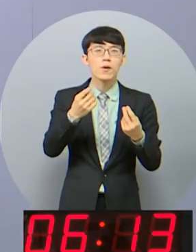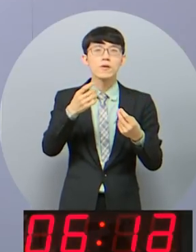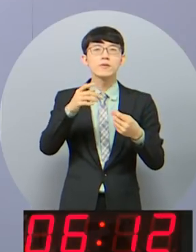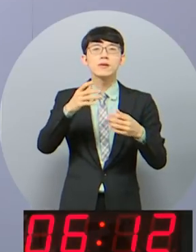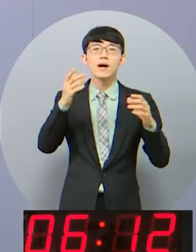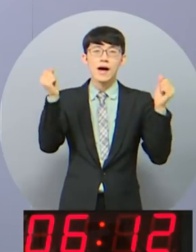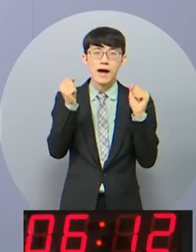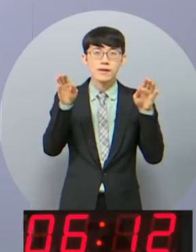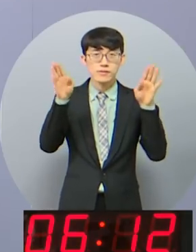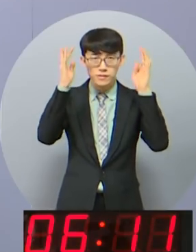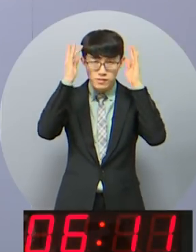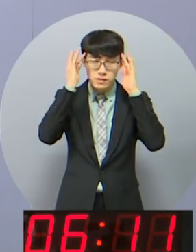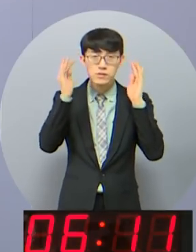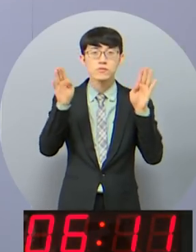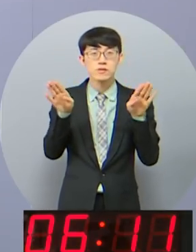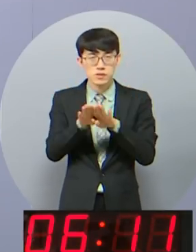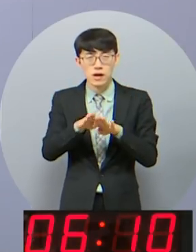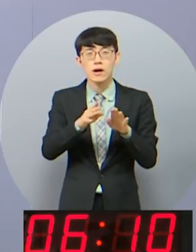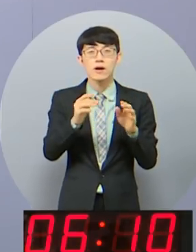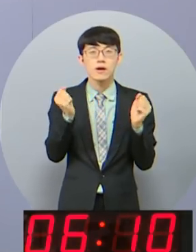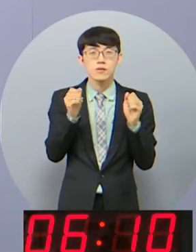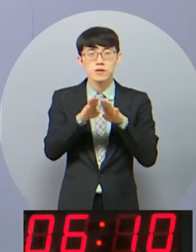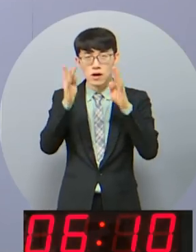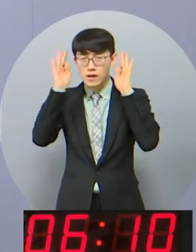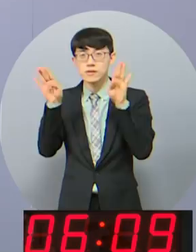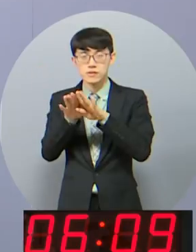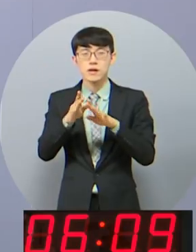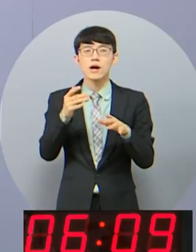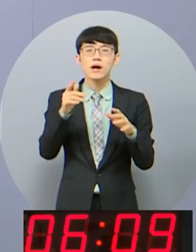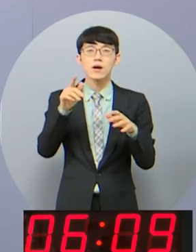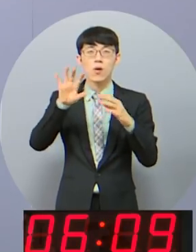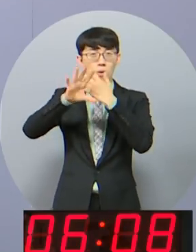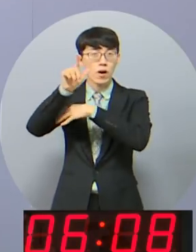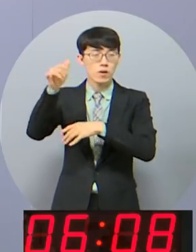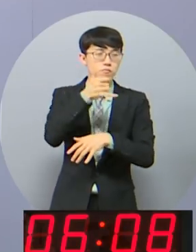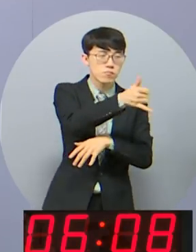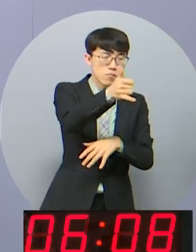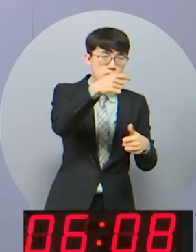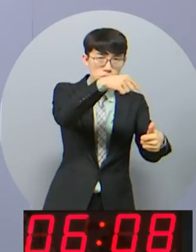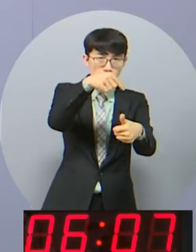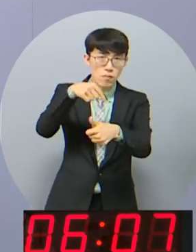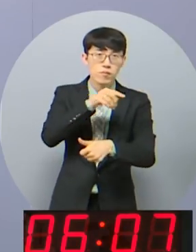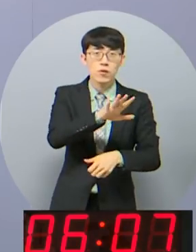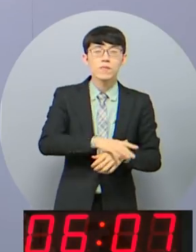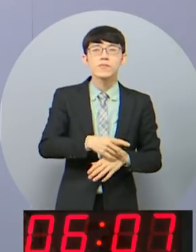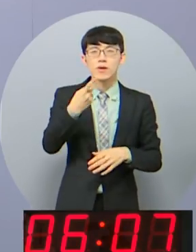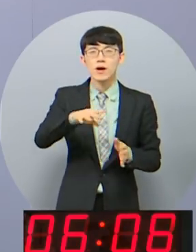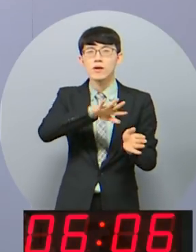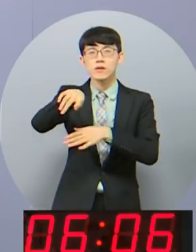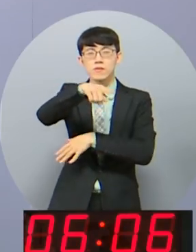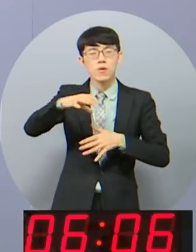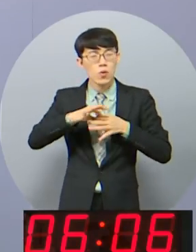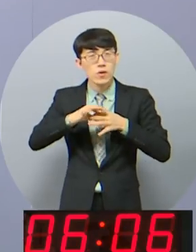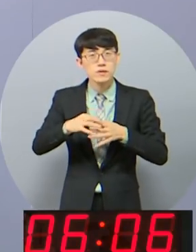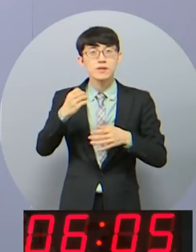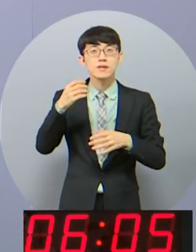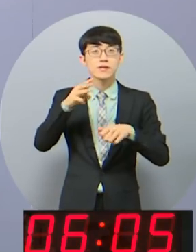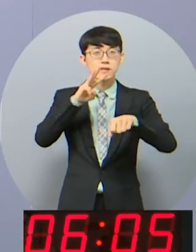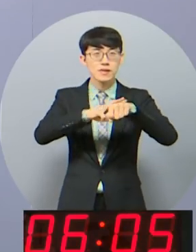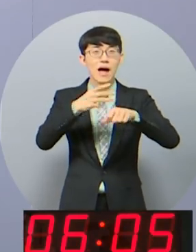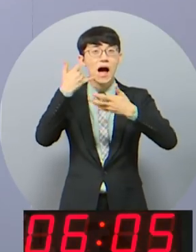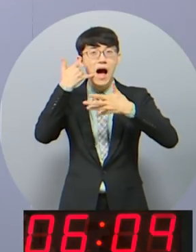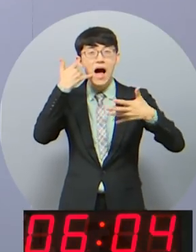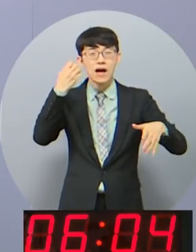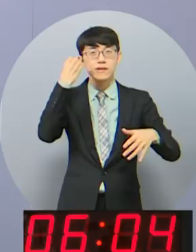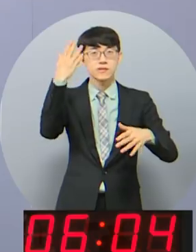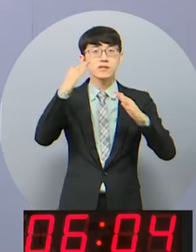朋友英语。那大家关心的这个文小五淡海新市镇的这个设校的问题，目前也如火如荼的在进行